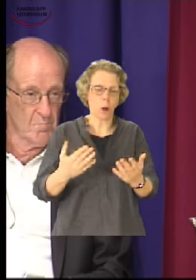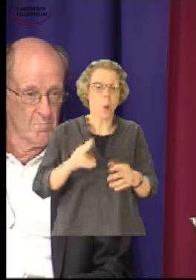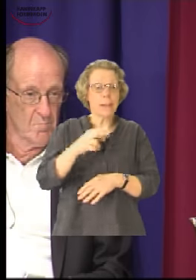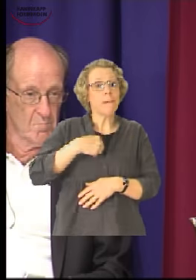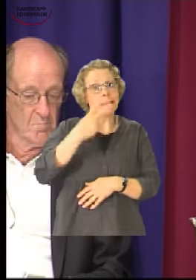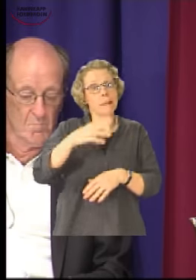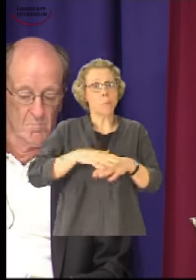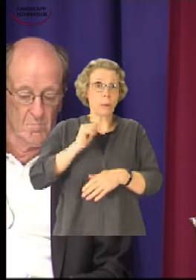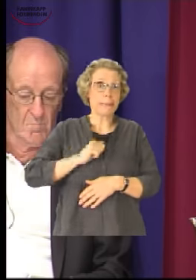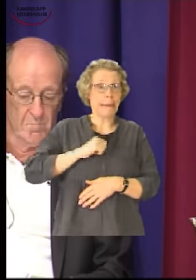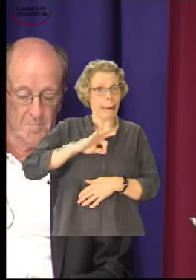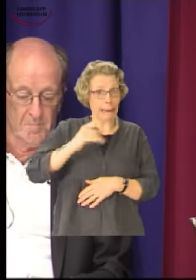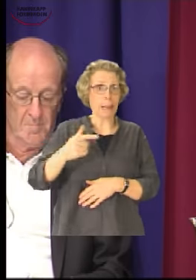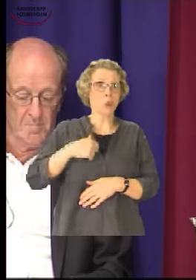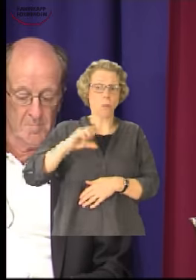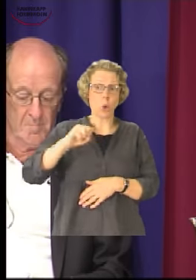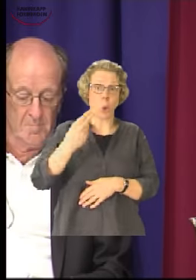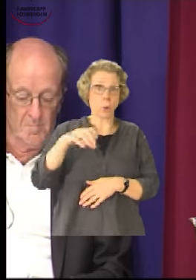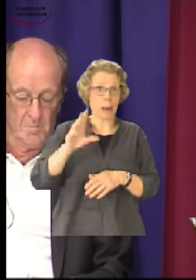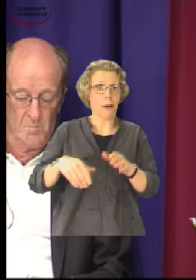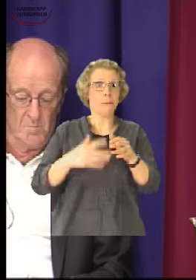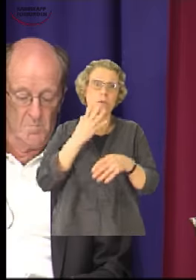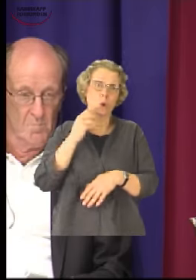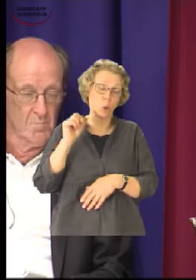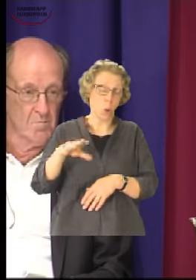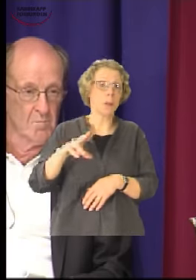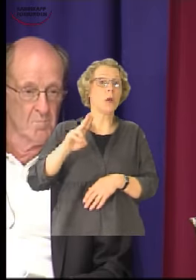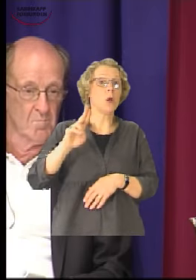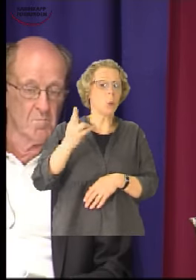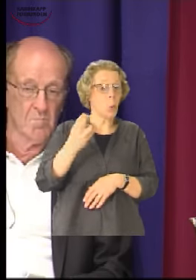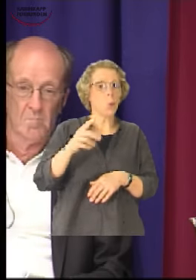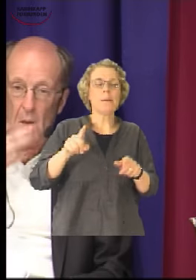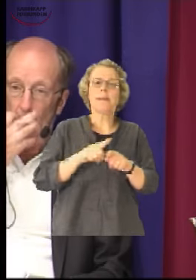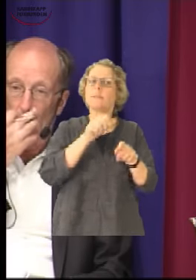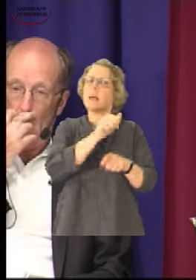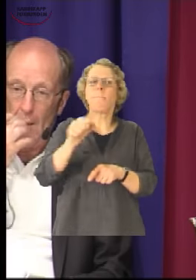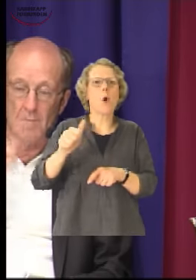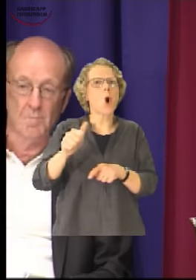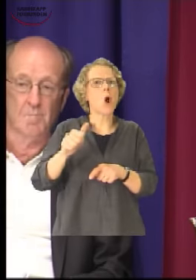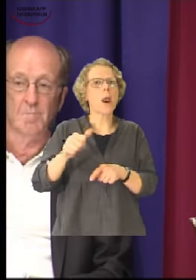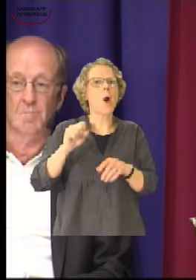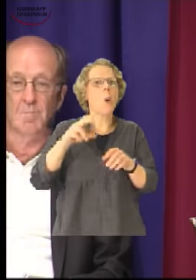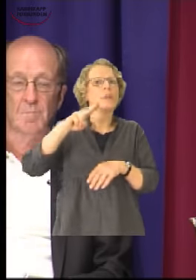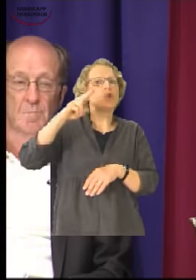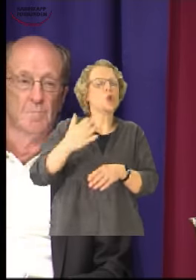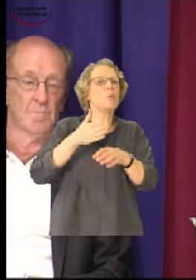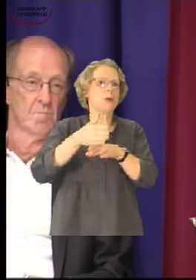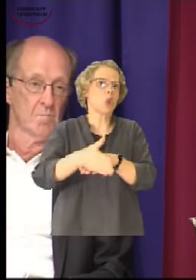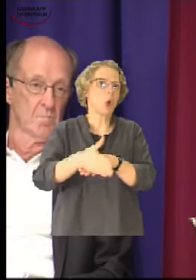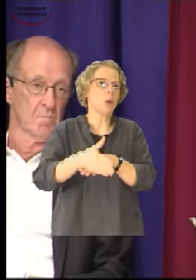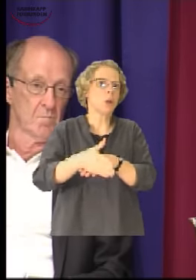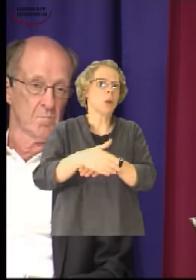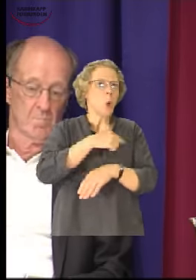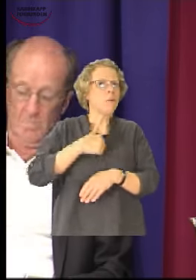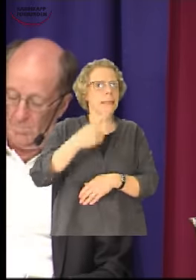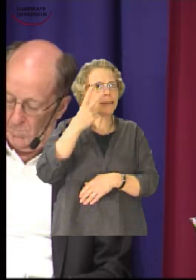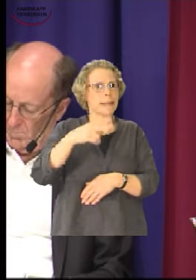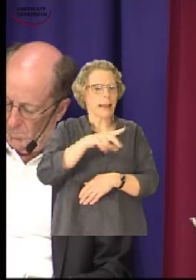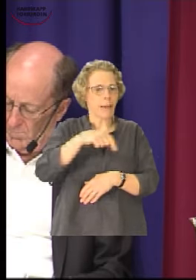som Gunnel tog upp här. Så handlar det nästan bara om detta med nybesöken. Och det såg vi när man undersökte i